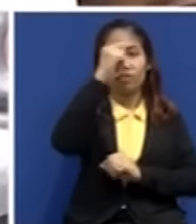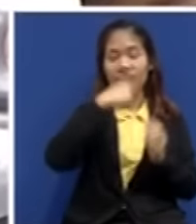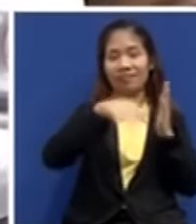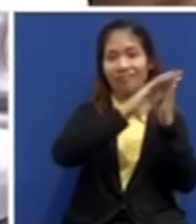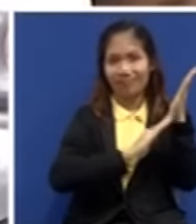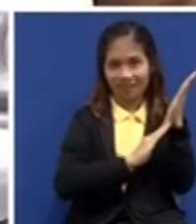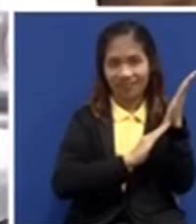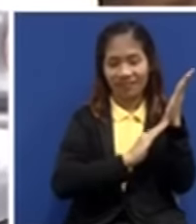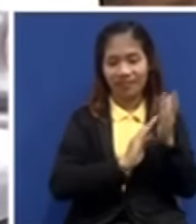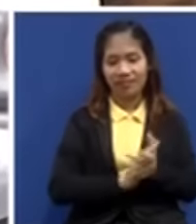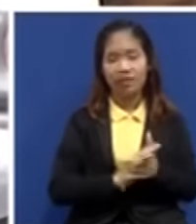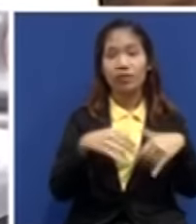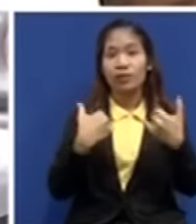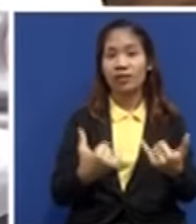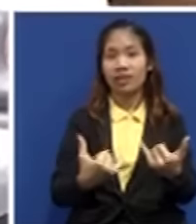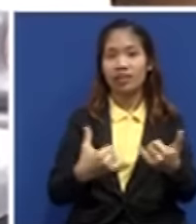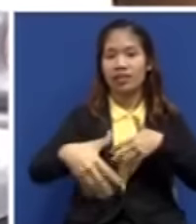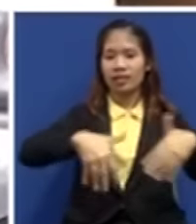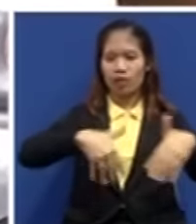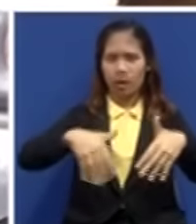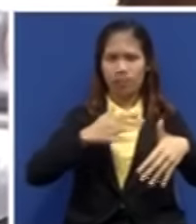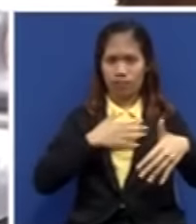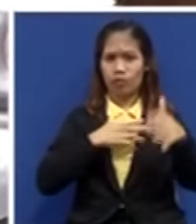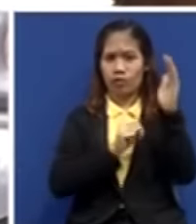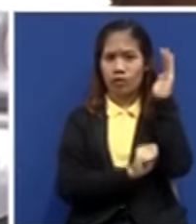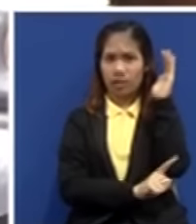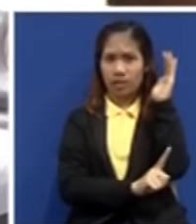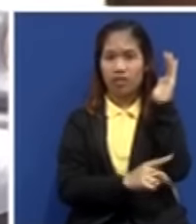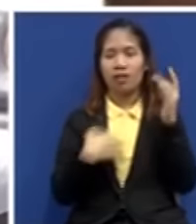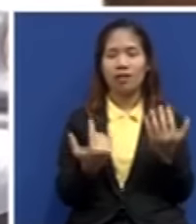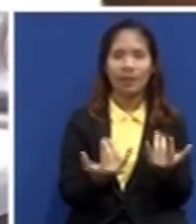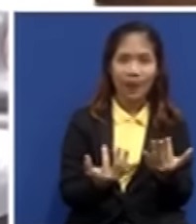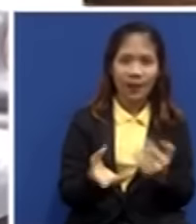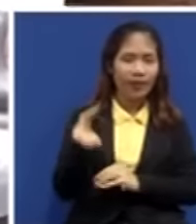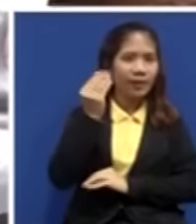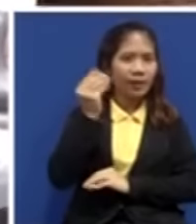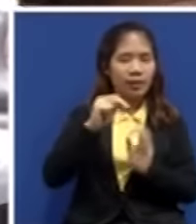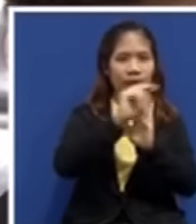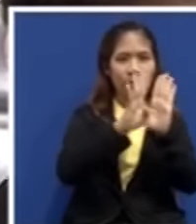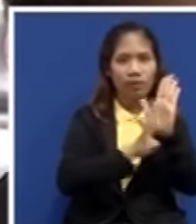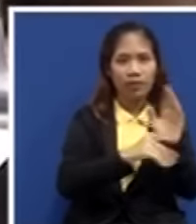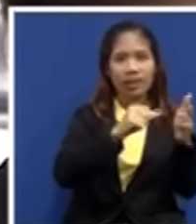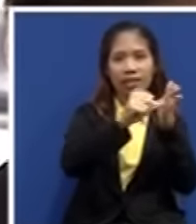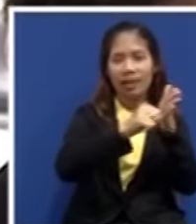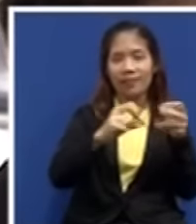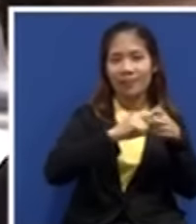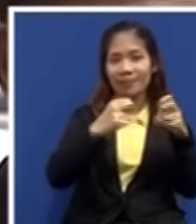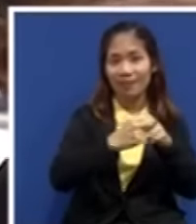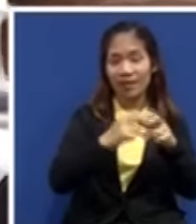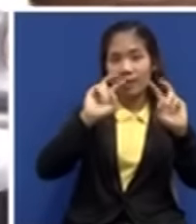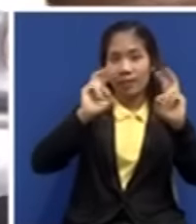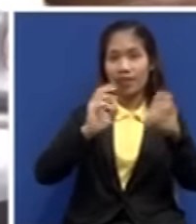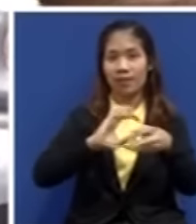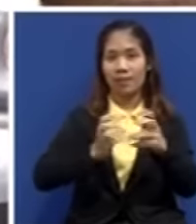าติวันนี้ชาวบ้านบ้านผมกำลังรอว่าแนวทางนโยบายในการแก้ไขปัญหาเรื่องมังคุ